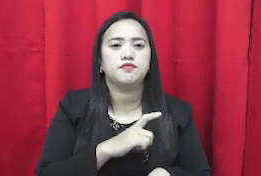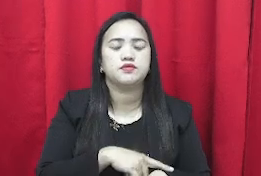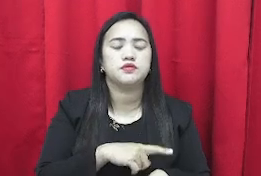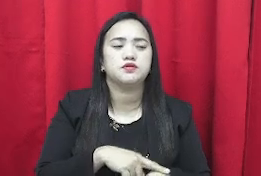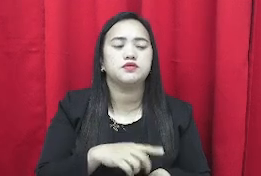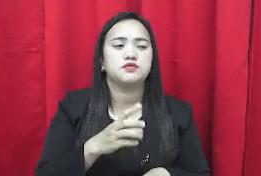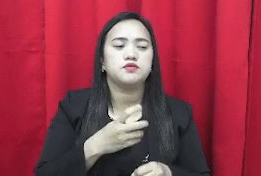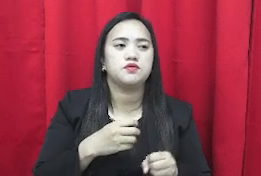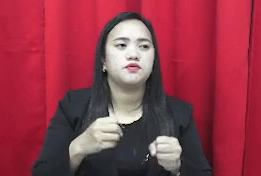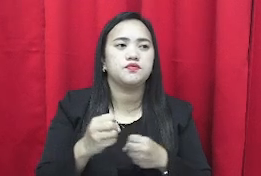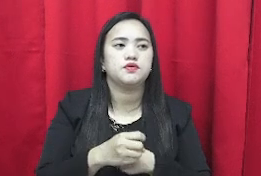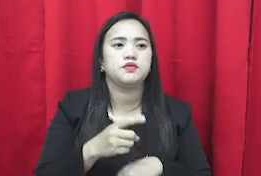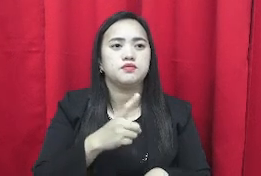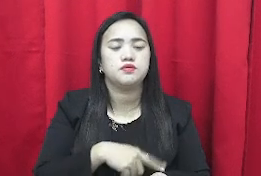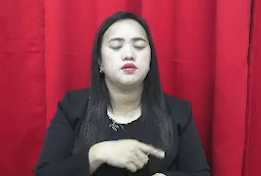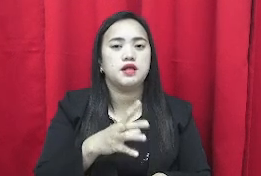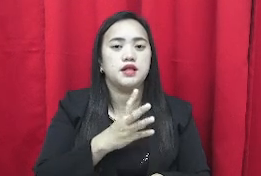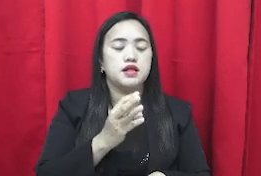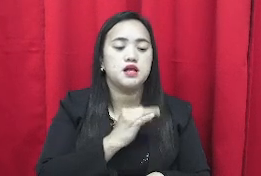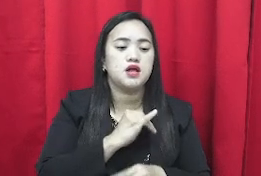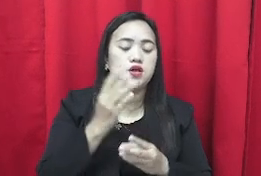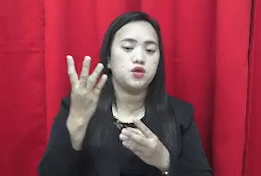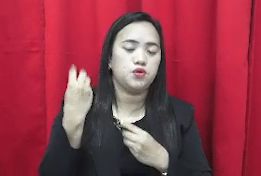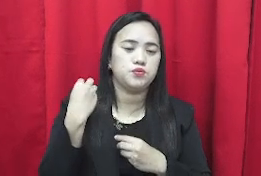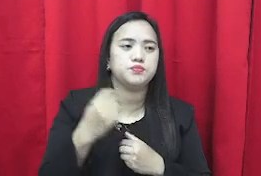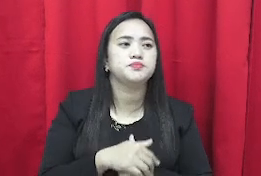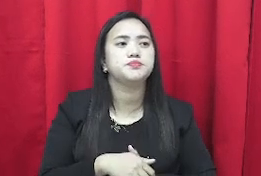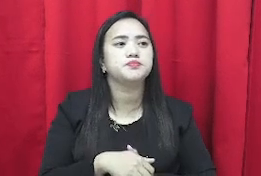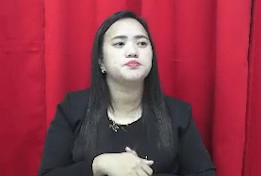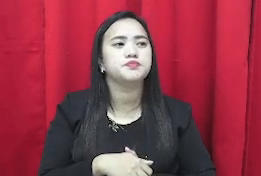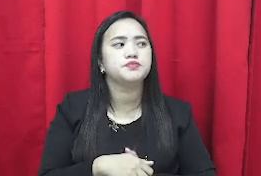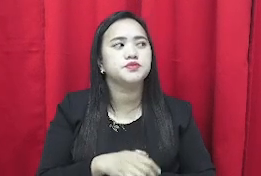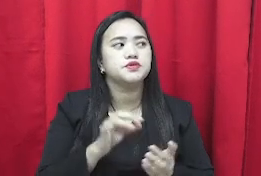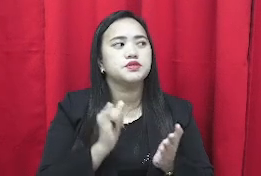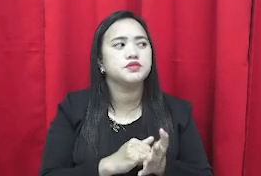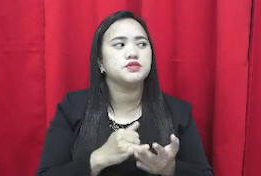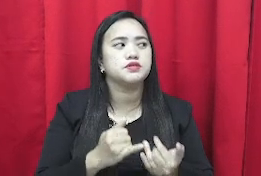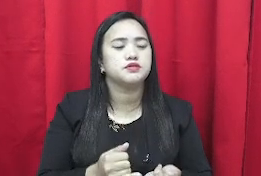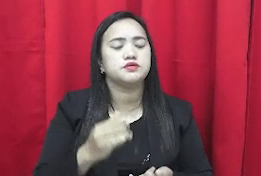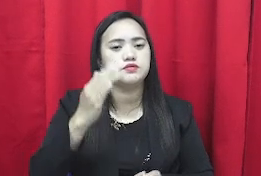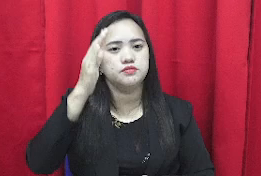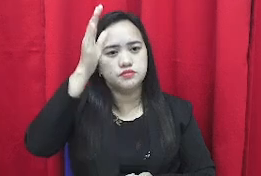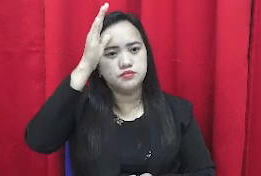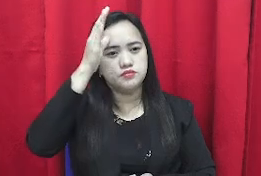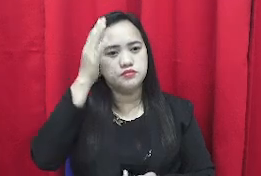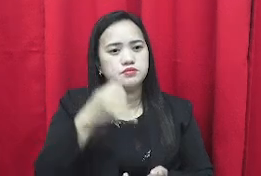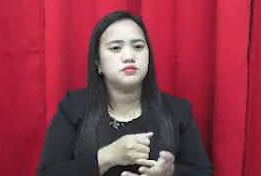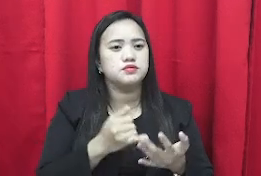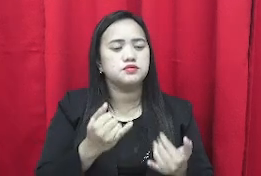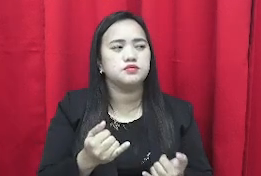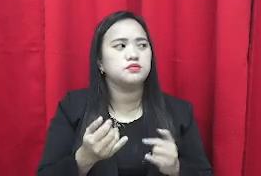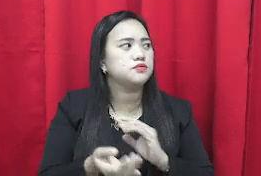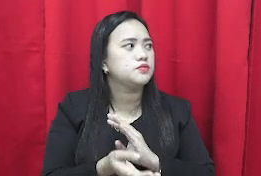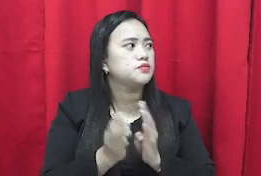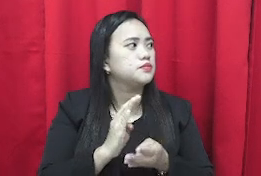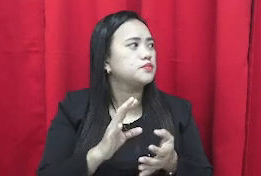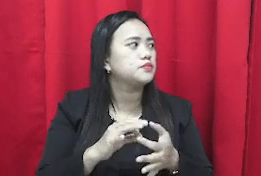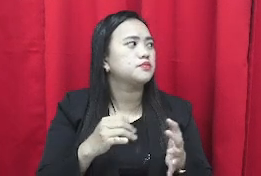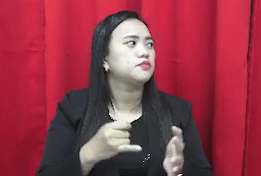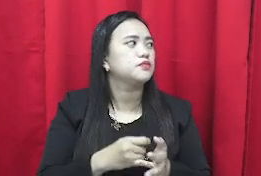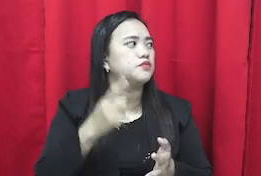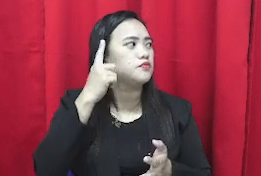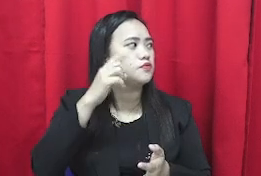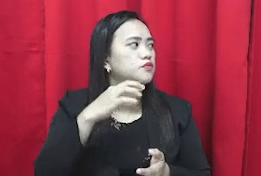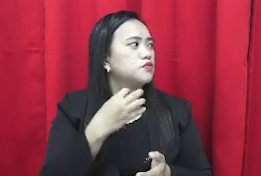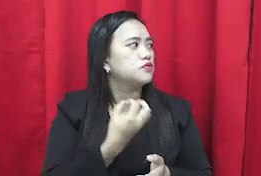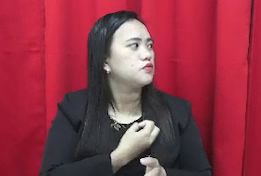ito and I hope I hope no at tayong mga tatay ay magiging lalaki sa bagay po na ito para sa kapakanan ng ating pong